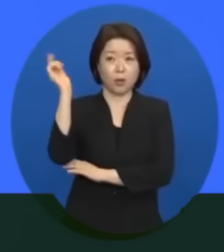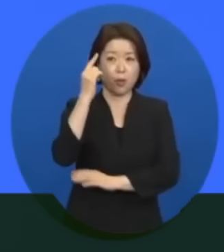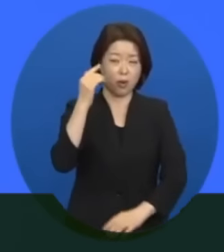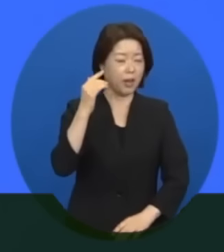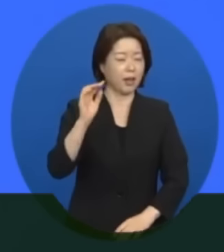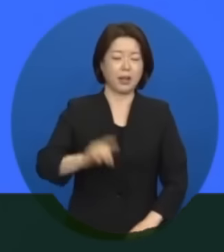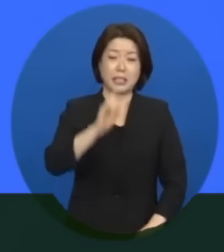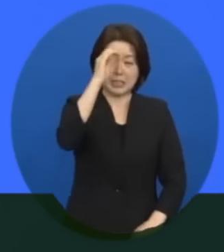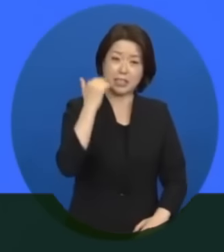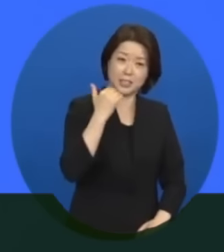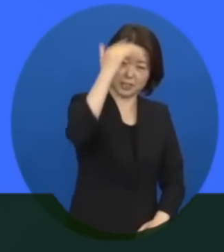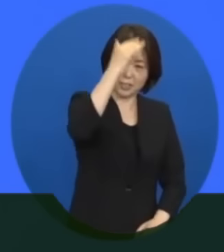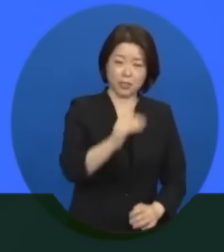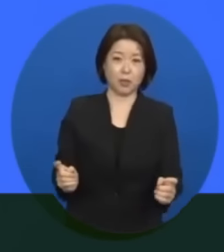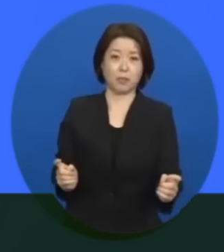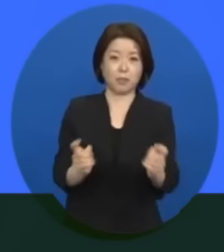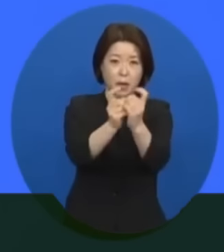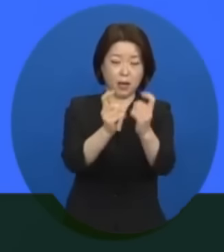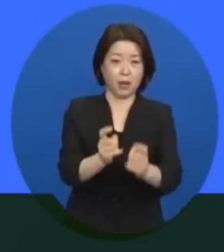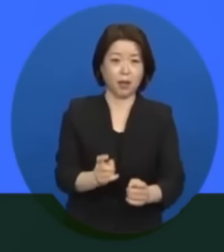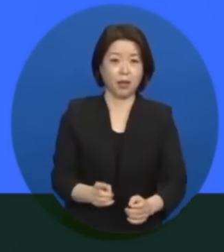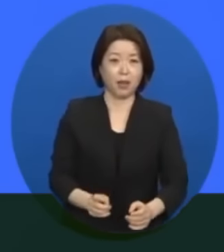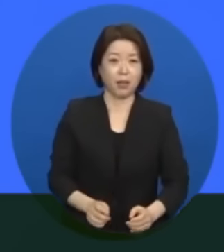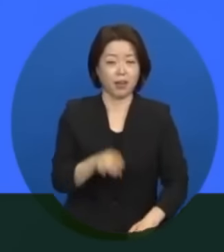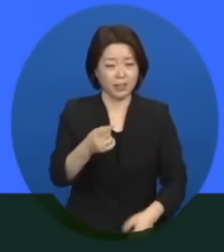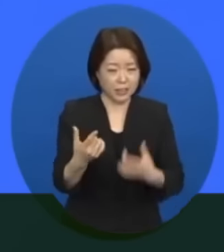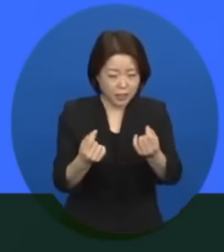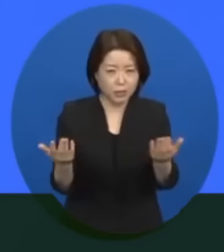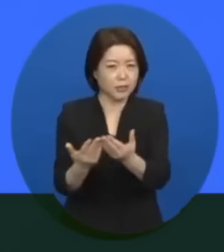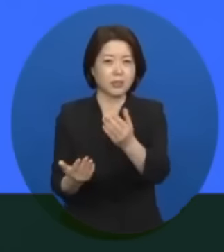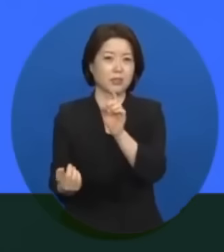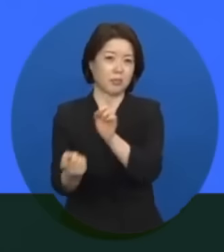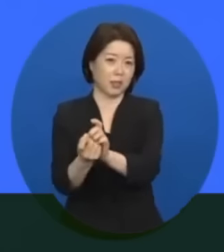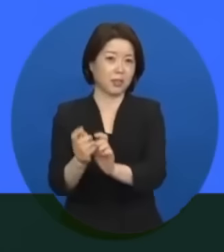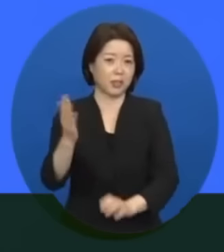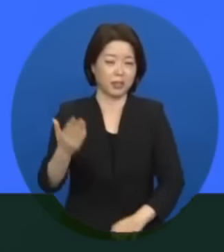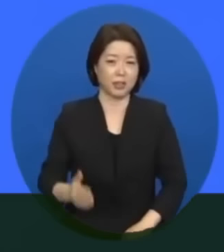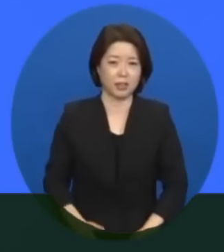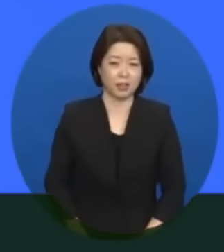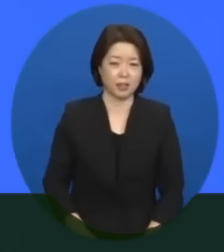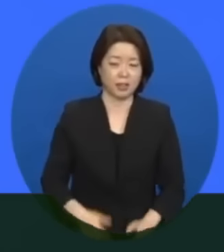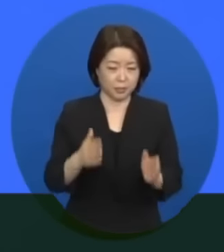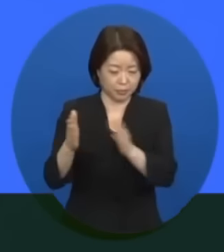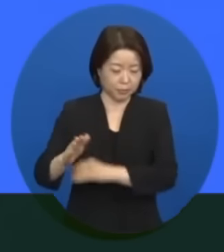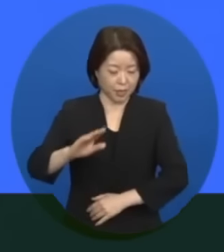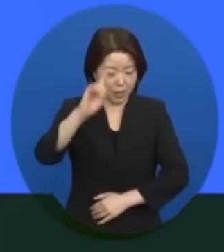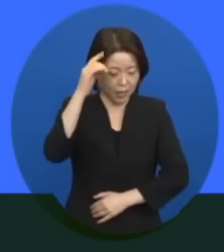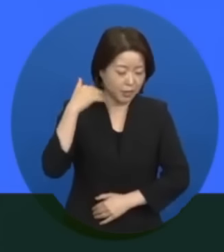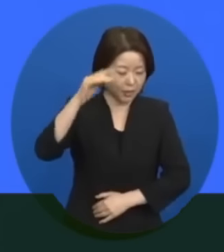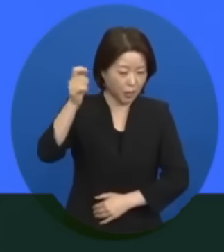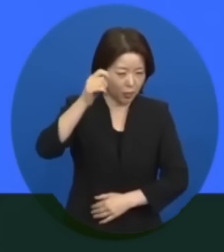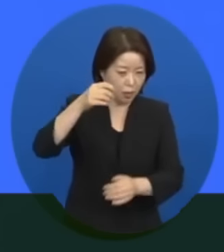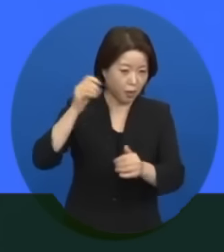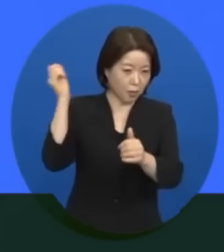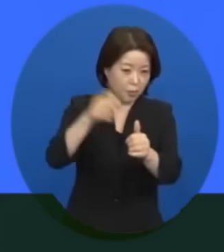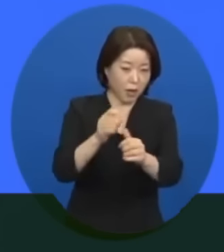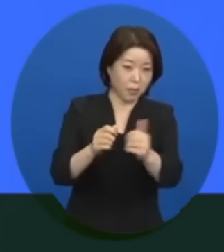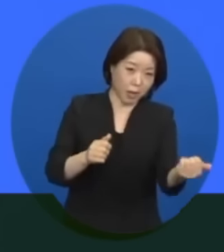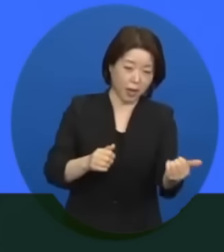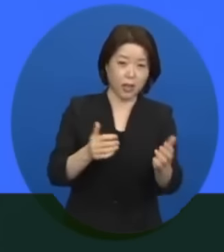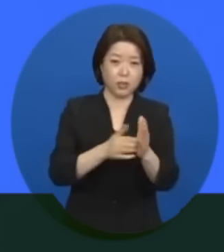어마어마한 강력한 적을 마주하게 되죠 이런 일이 벌어져요 자 그다음에 골리앗을 물리친 다음에 그럼 이래 더 잘